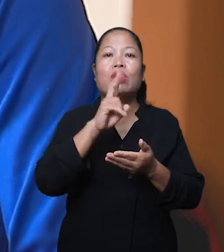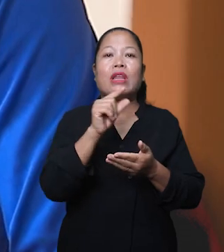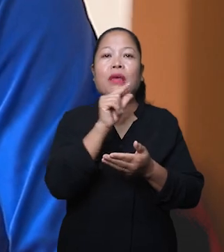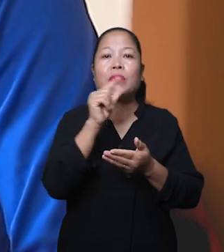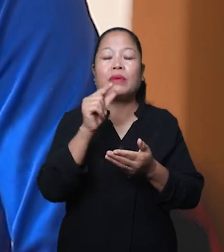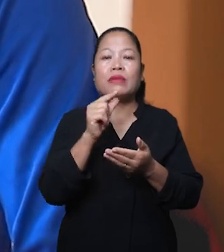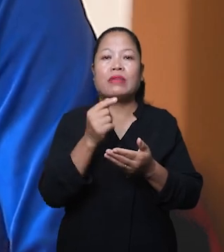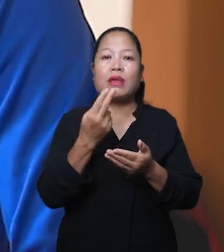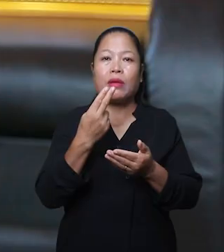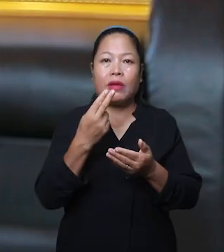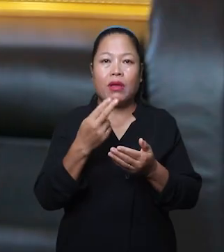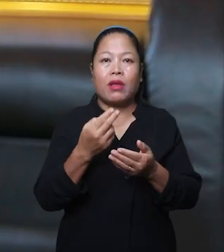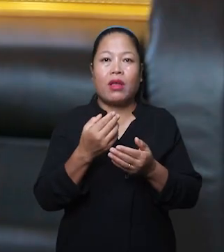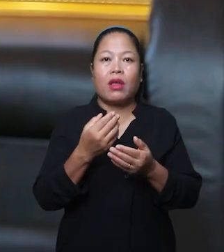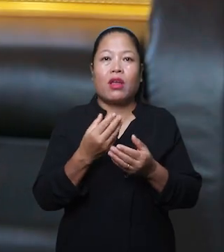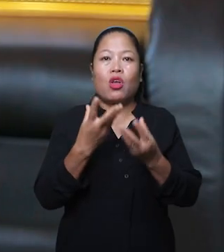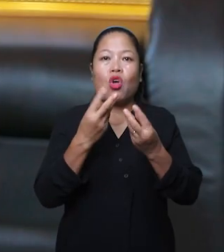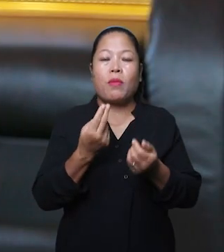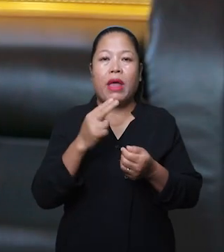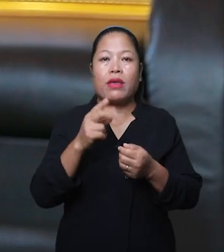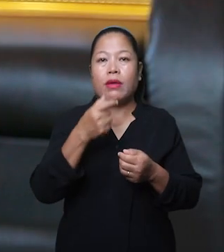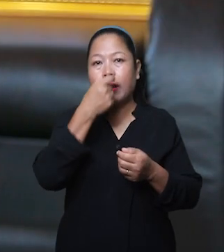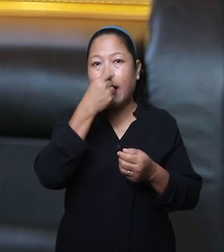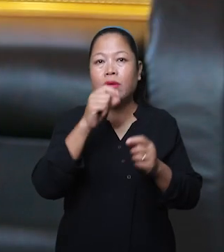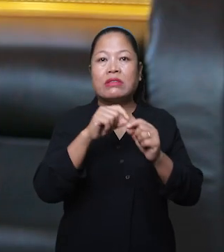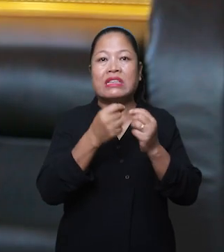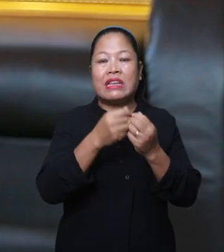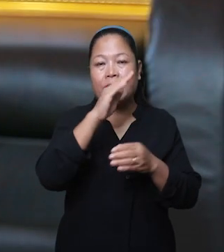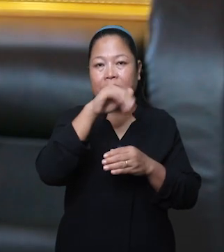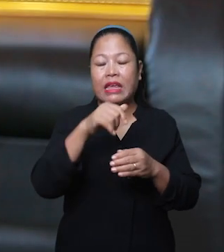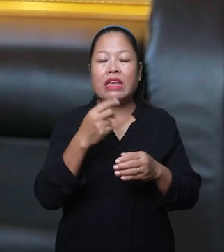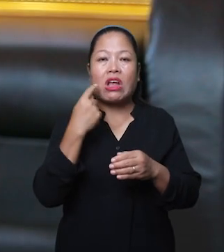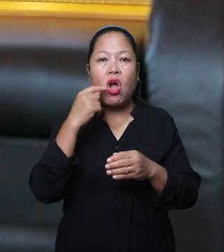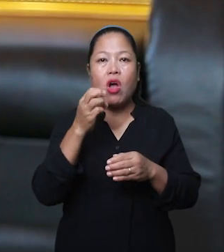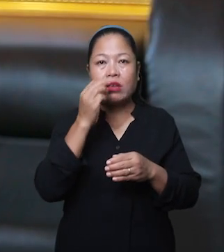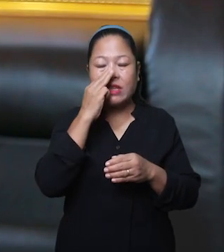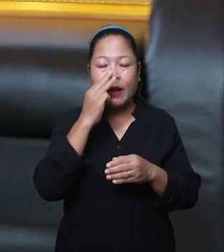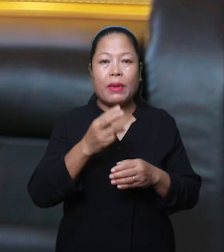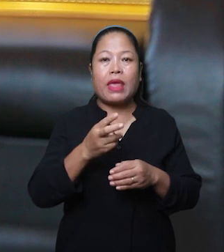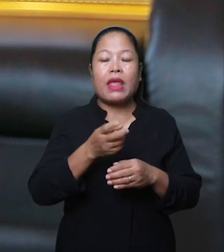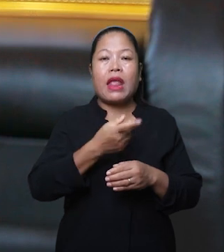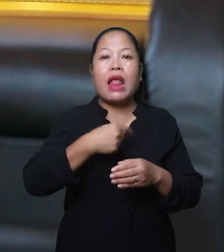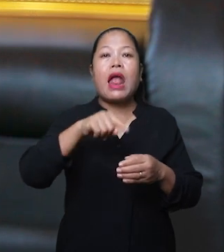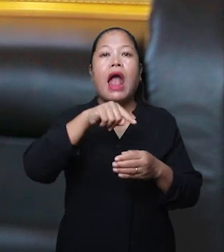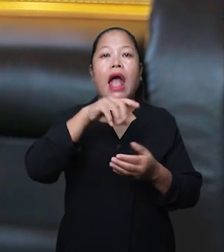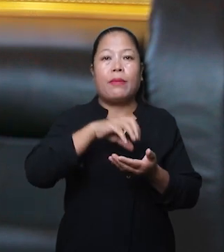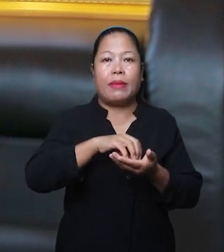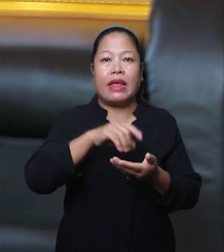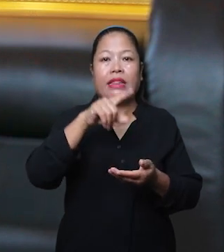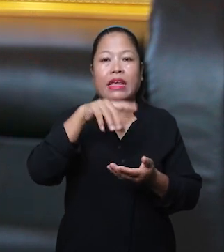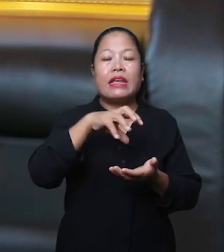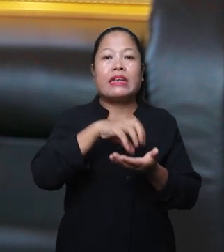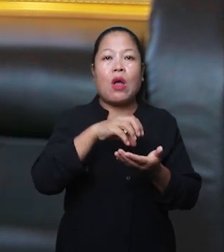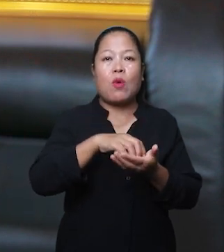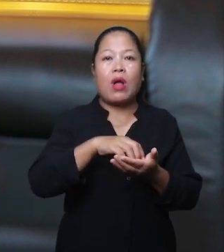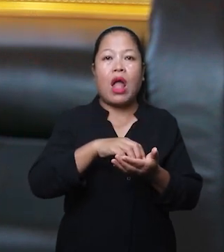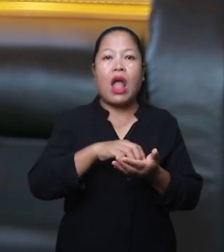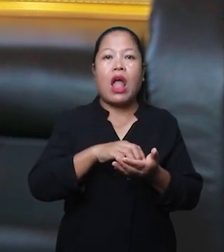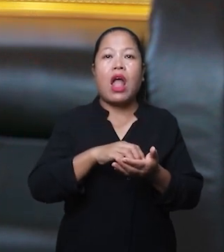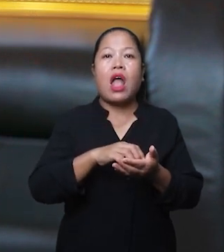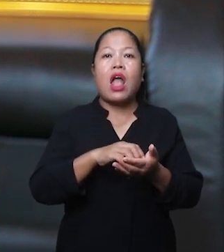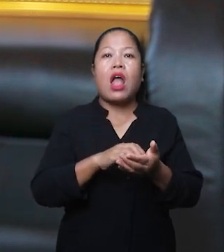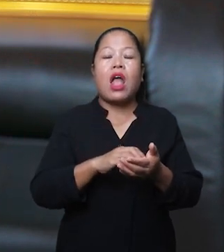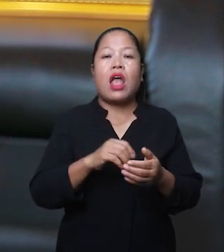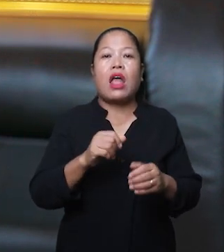रिजल्टमा 2-3 विषय ल्यायो। उहाँ ग्रामीण बस्तीबाट आउनुभएको थियो र त्यही कक्षामा चाहिँ हाम्रै वीरेन्द्रनगरका